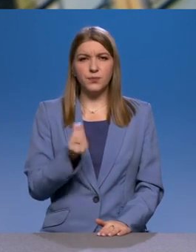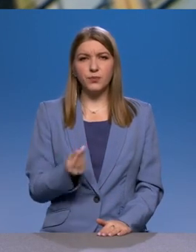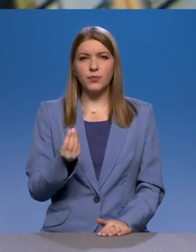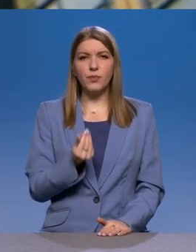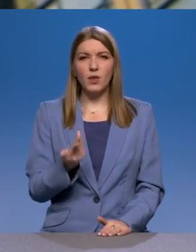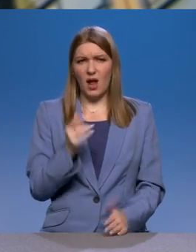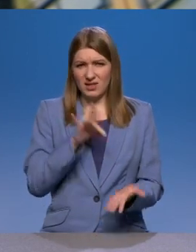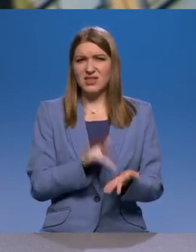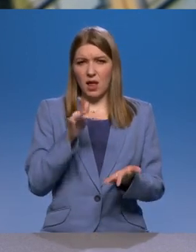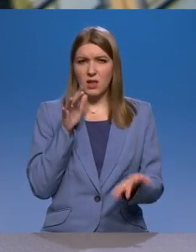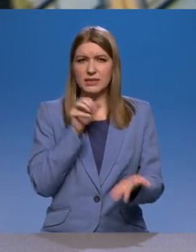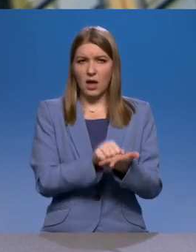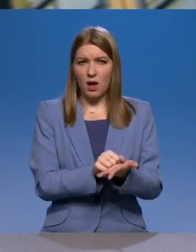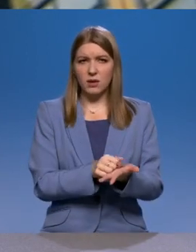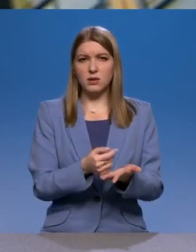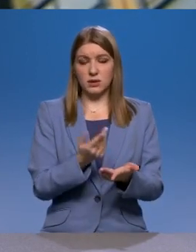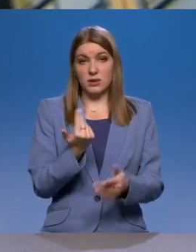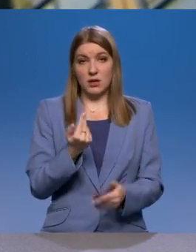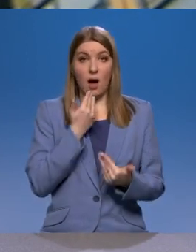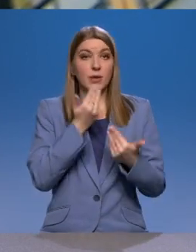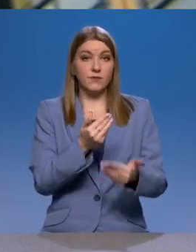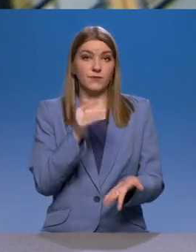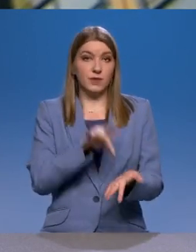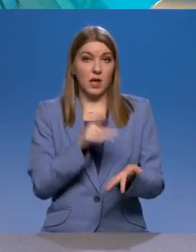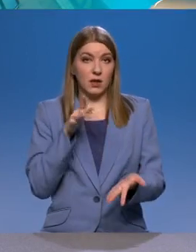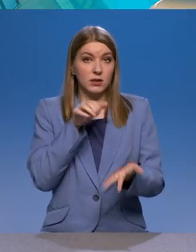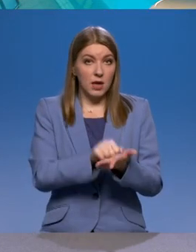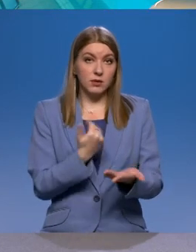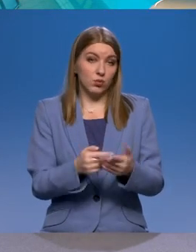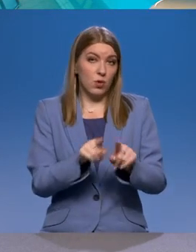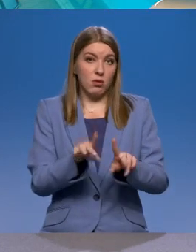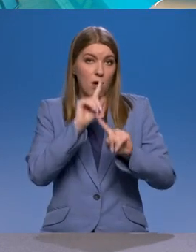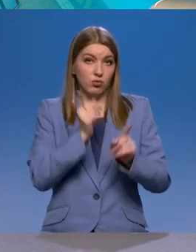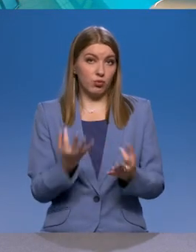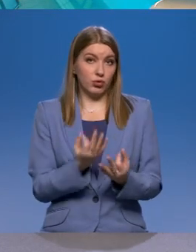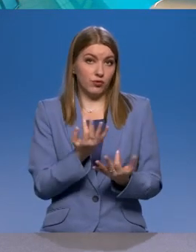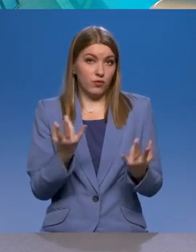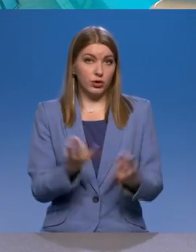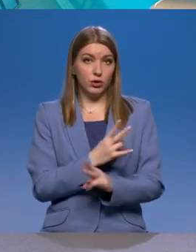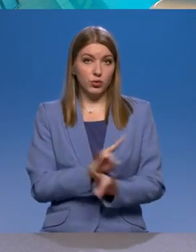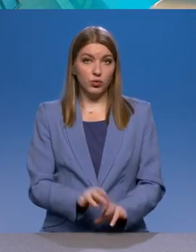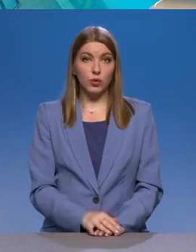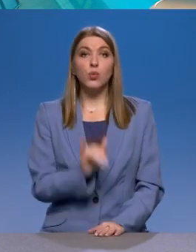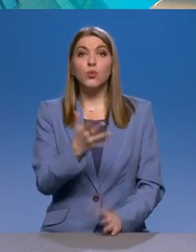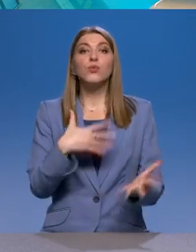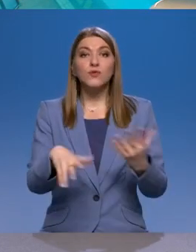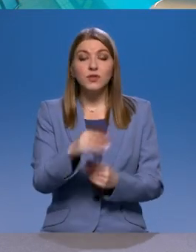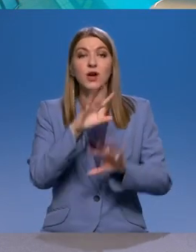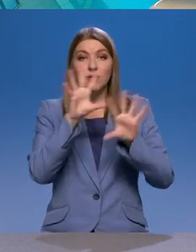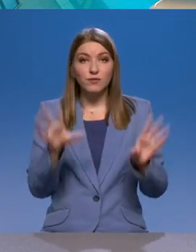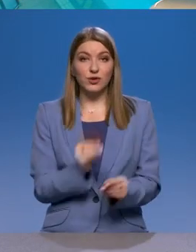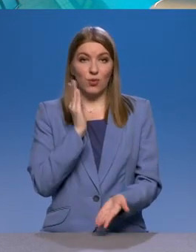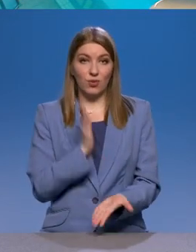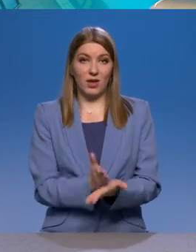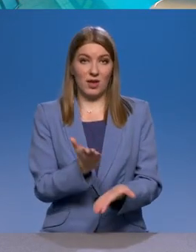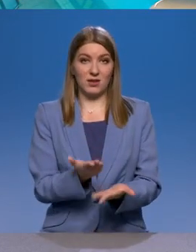центр занятости, где-то центр занятости. Вот. А так особо-то ничего и не нужно. У всех все есть. На сегодняшний день